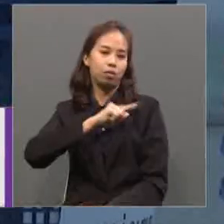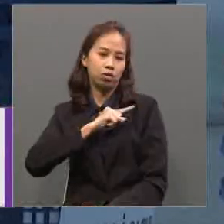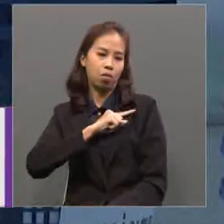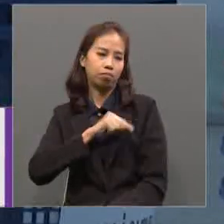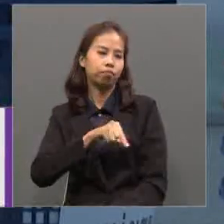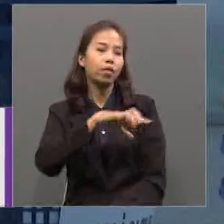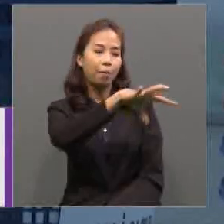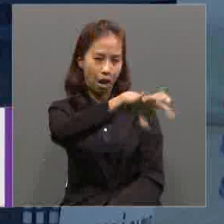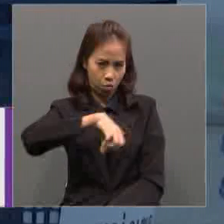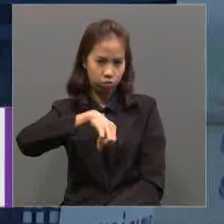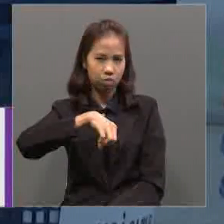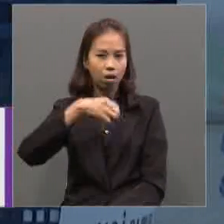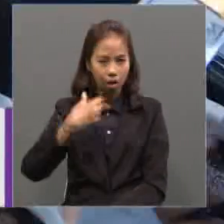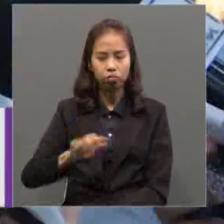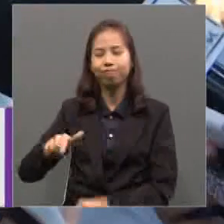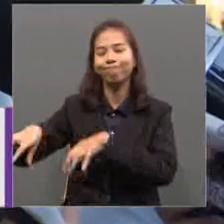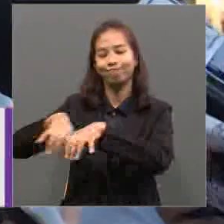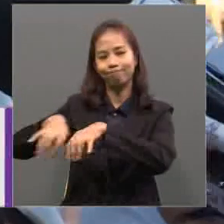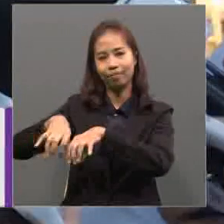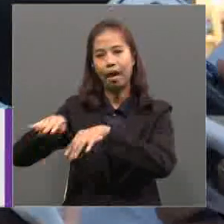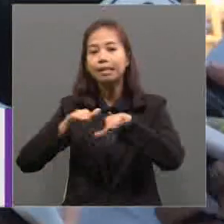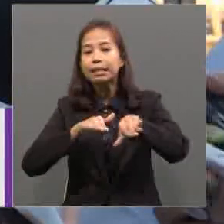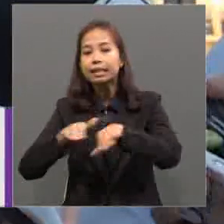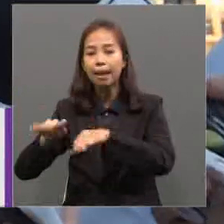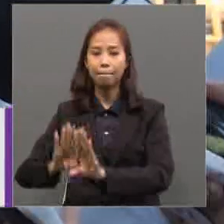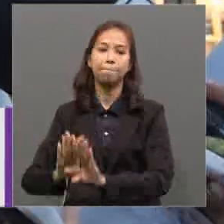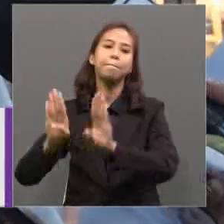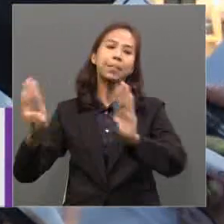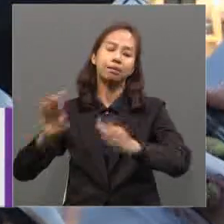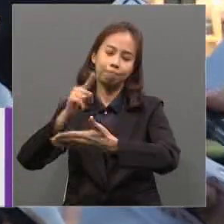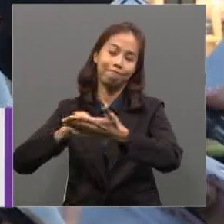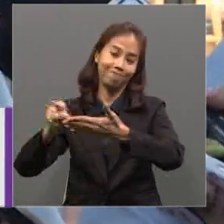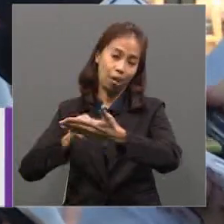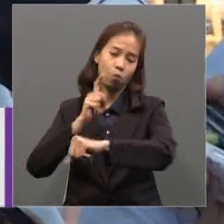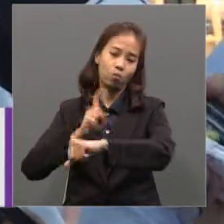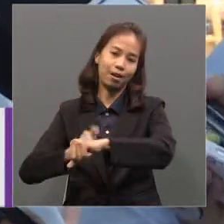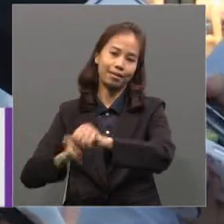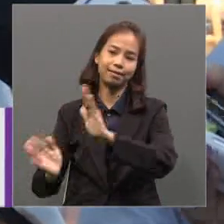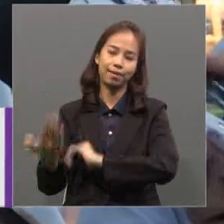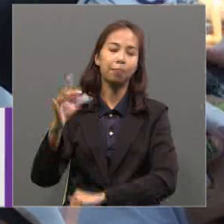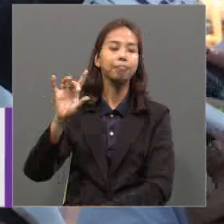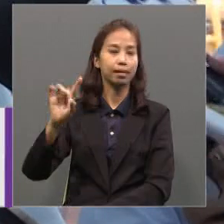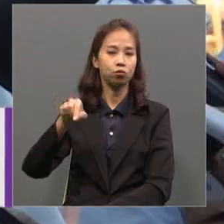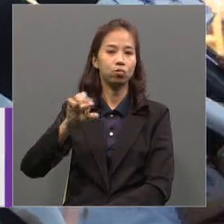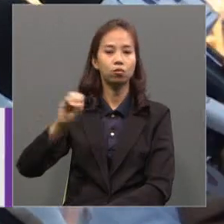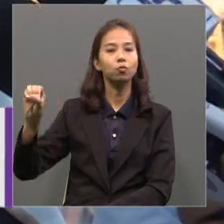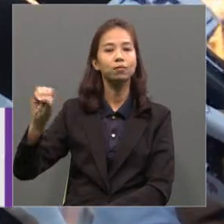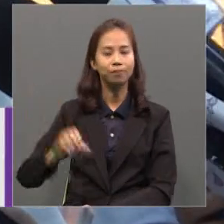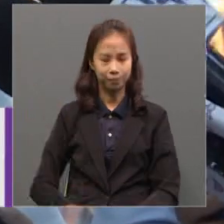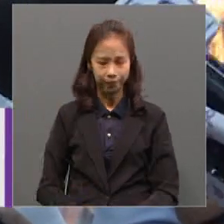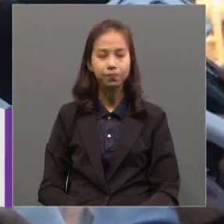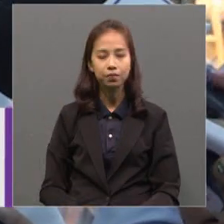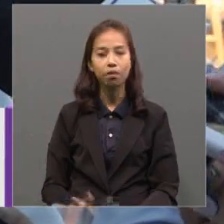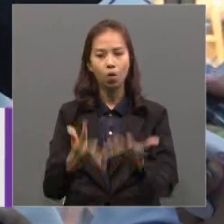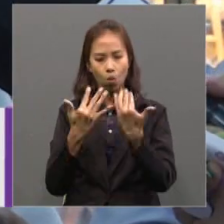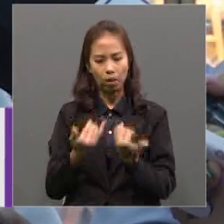เบิกหีบบัตรเพื่อนำไปจัดเตรียมสำหรับเปิดหน่วยเลือกตั้งในเวลา8 โมงเช้าที่เปิดหีบนั่นเองค่ะทั้งนี้ก็ได้มี